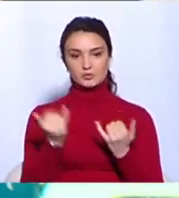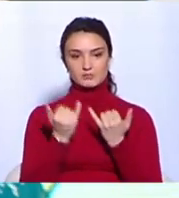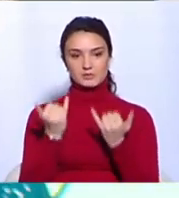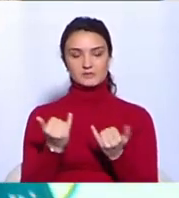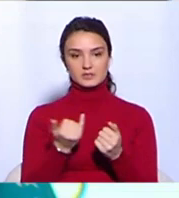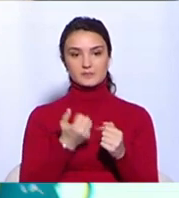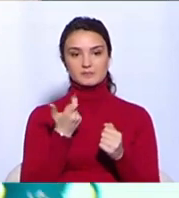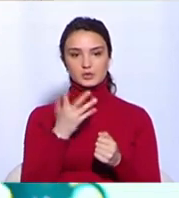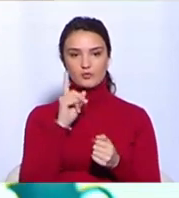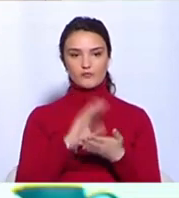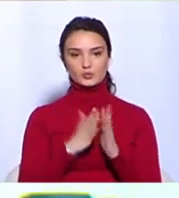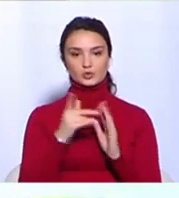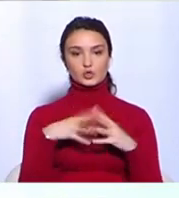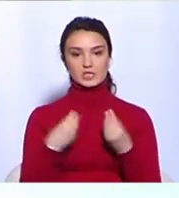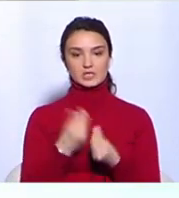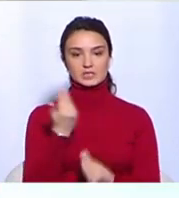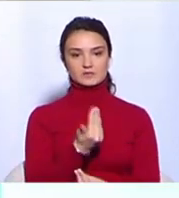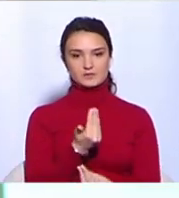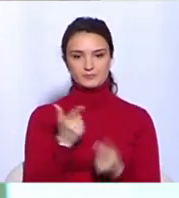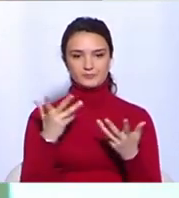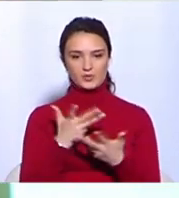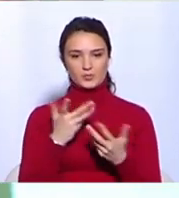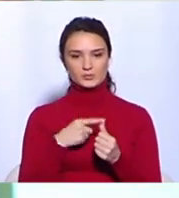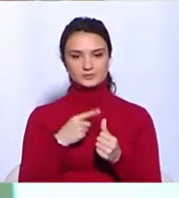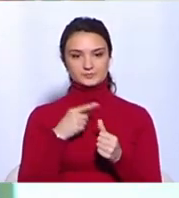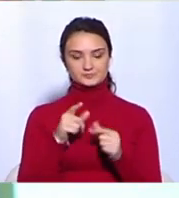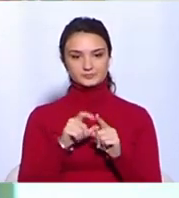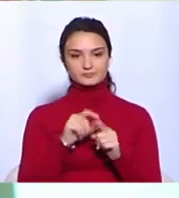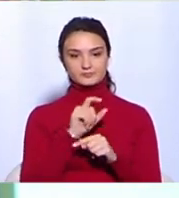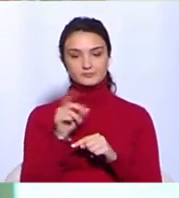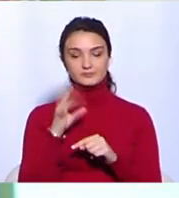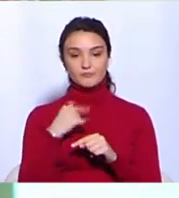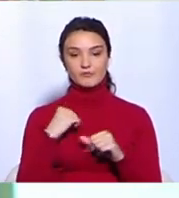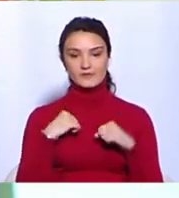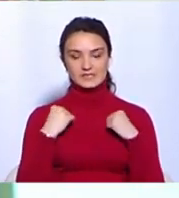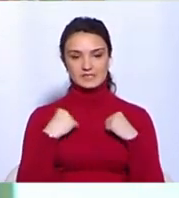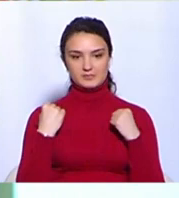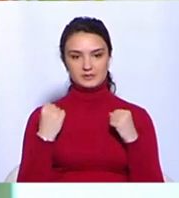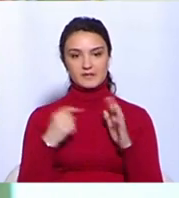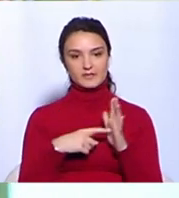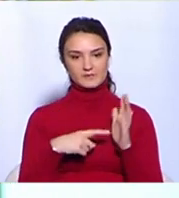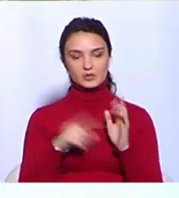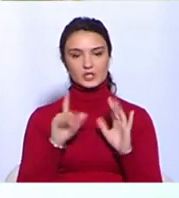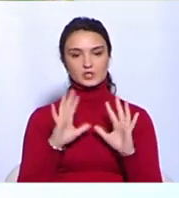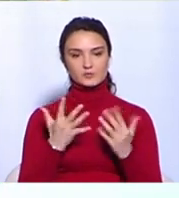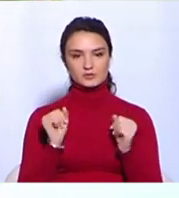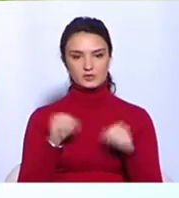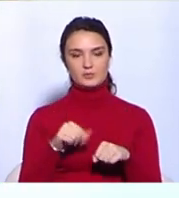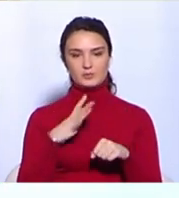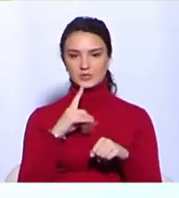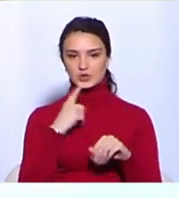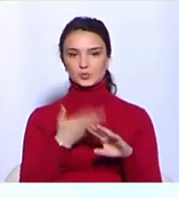საზოგადოებისთვის, რამდენად კომფორტულია ის ოჯახისთვის? უხერხულად ჟღერს ეს გამოთქმა, მაგრამ ჩვენ ვეცდებით გავარკვიოთ, რა შემთხვევაში შეიძლება